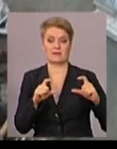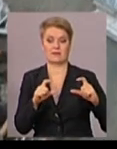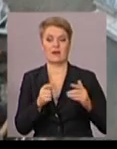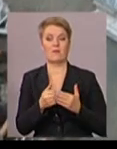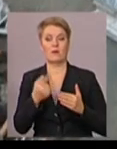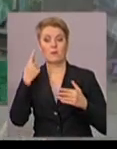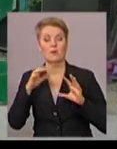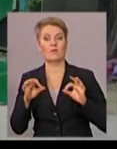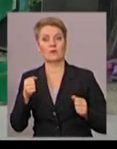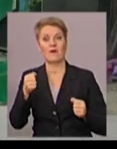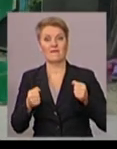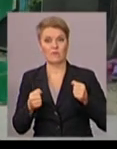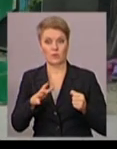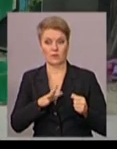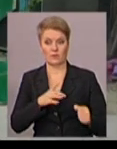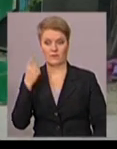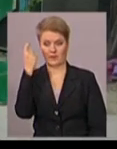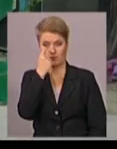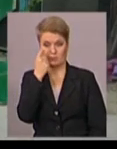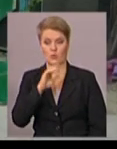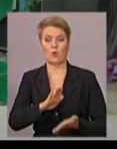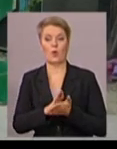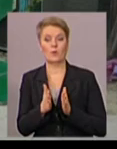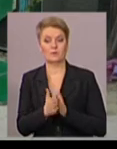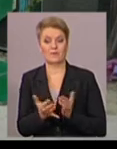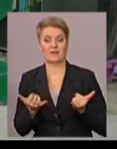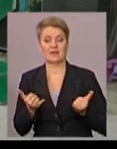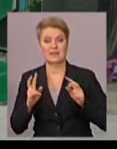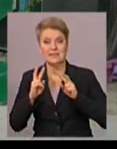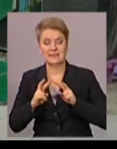попередньою інформацією, водій був на підпитку. Обставини наразі з'ясовують правоохоронці.